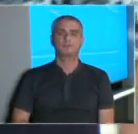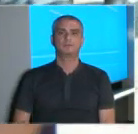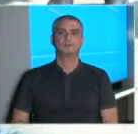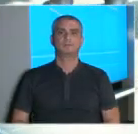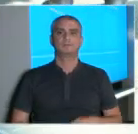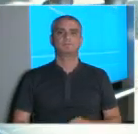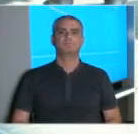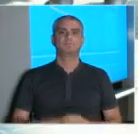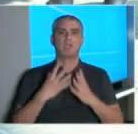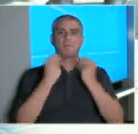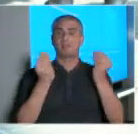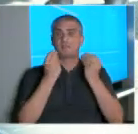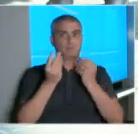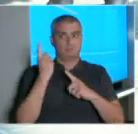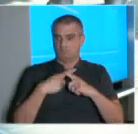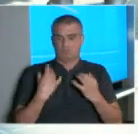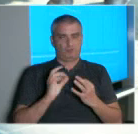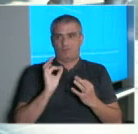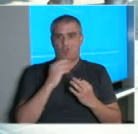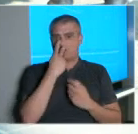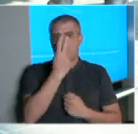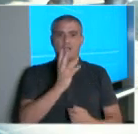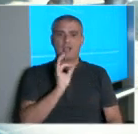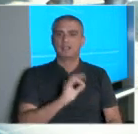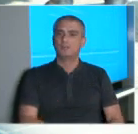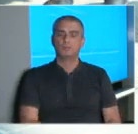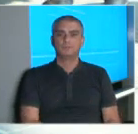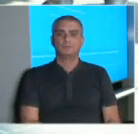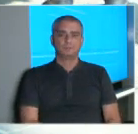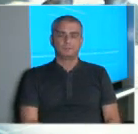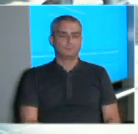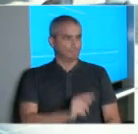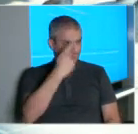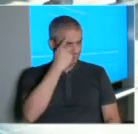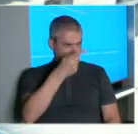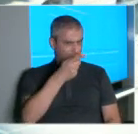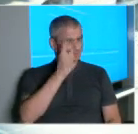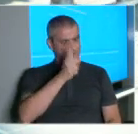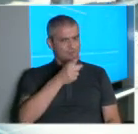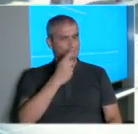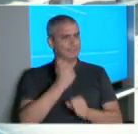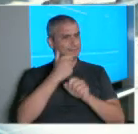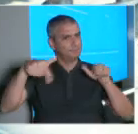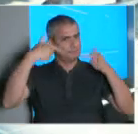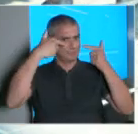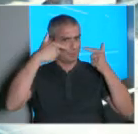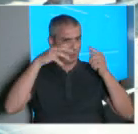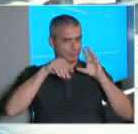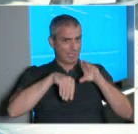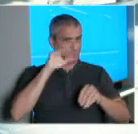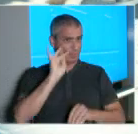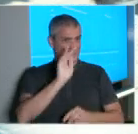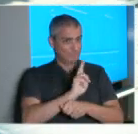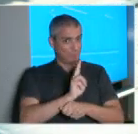דברים שעדיין לא נגלו לעין. אתה חושב שזה נכון להציב מצלמות בקלפיות כדי למנוע